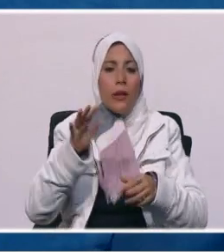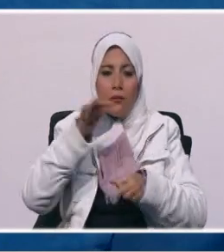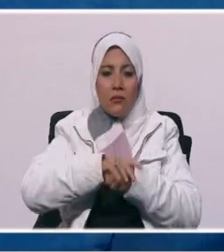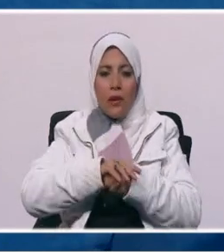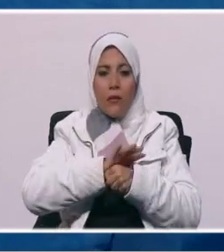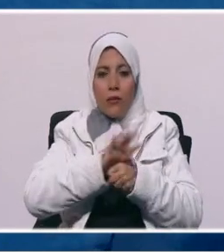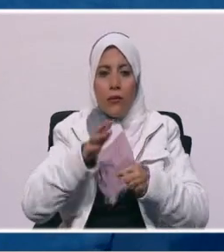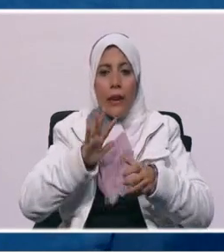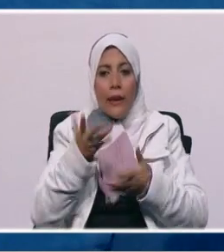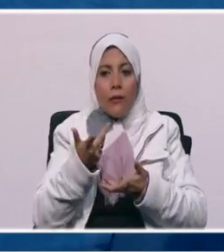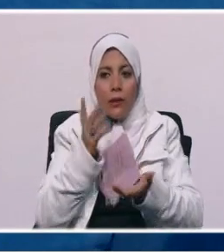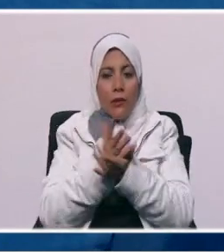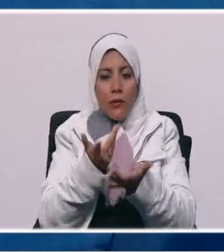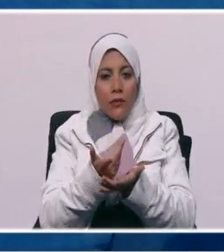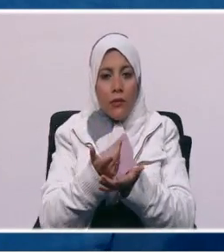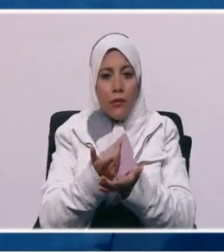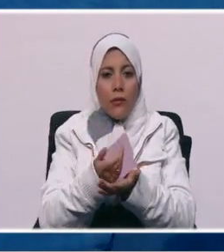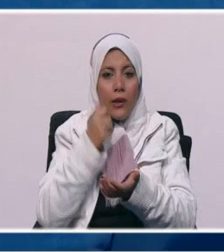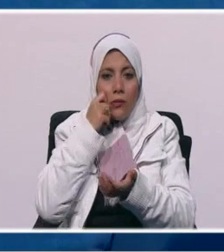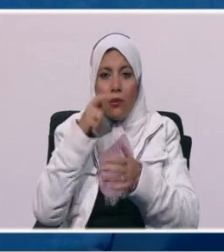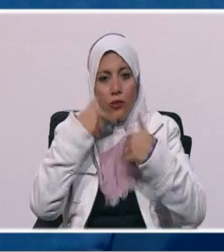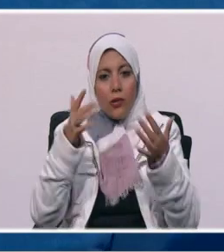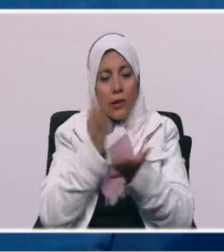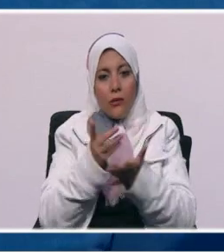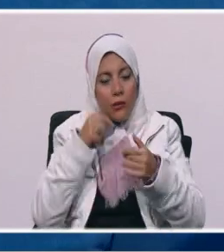طبعا. آه. ليه؟ إيه عشان